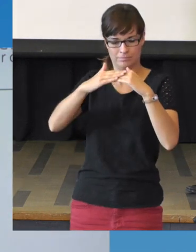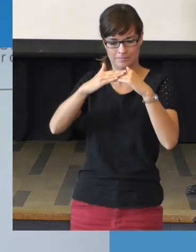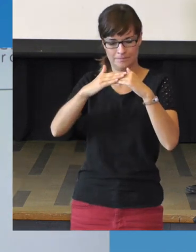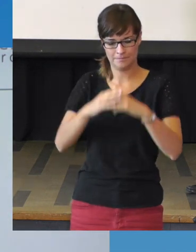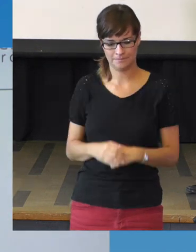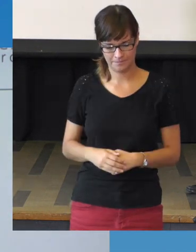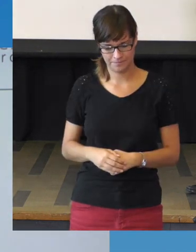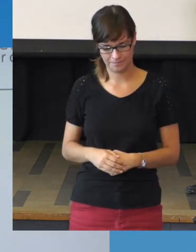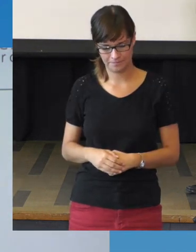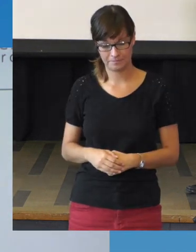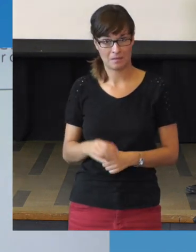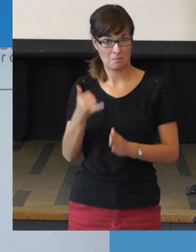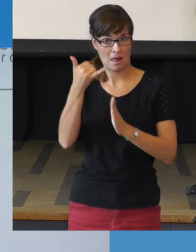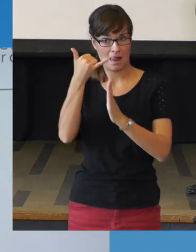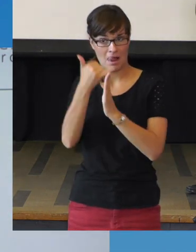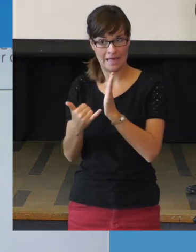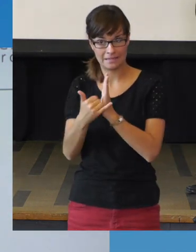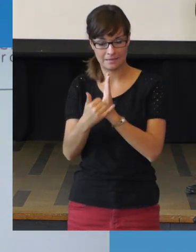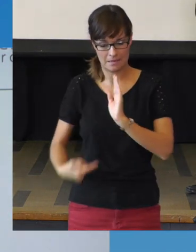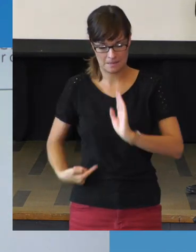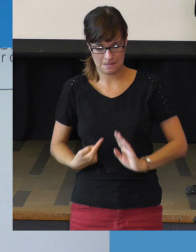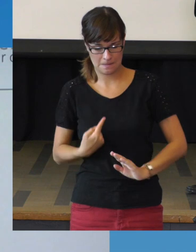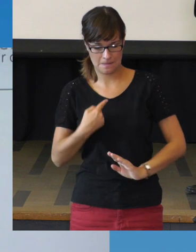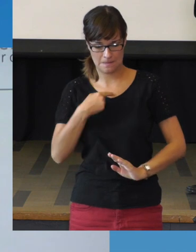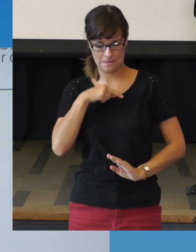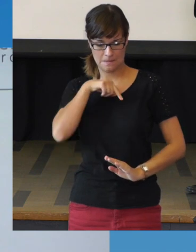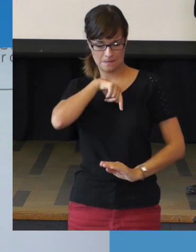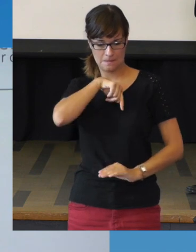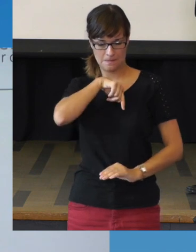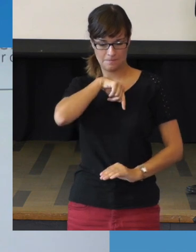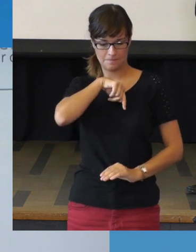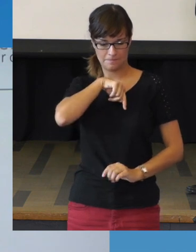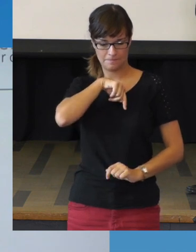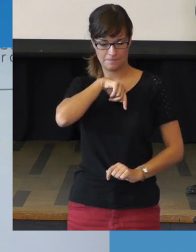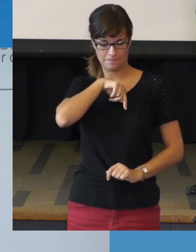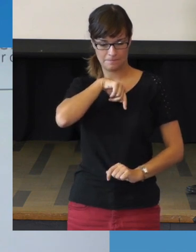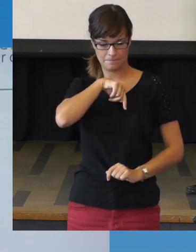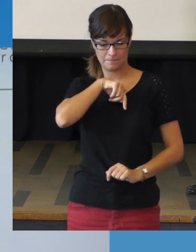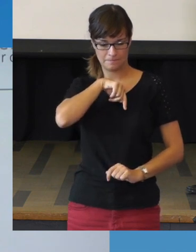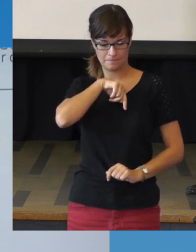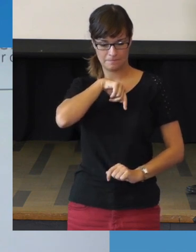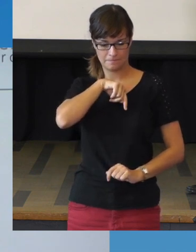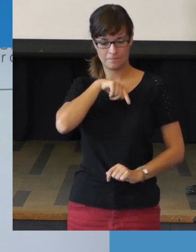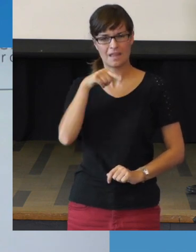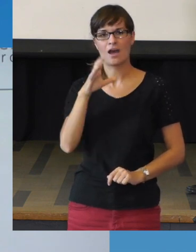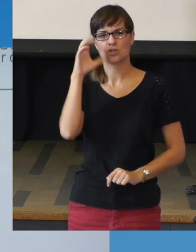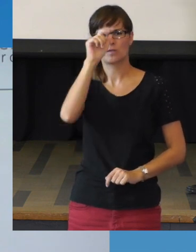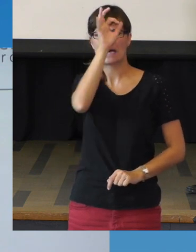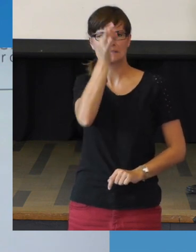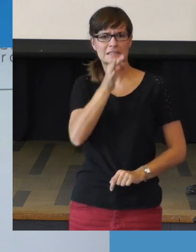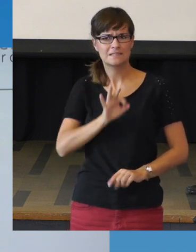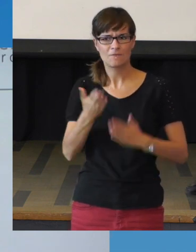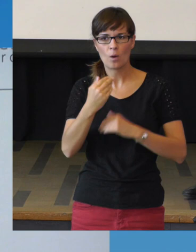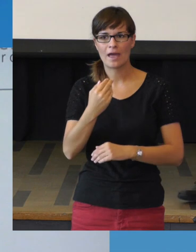dieser Clip, das ist hier eine Sonde, die wir von der Schluckechokardiographie, die wir brauchen. Und zum Schluss wird dann halt dieser Clip von dem